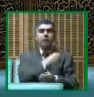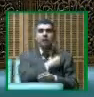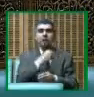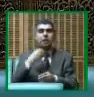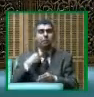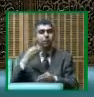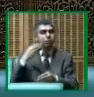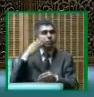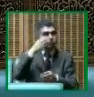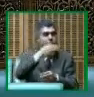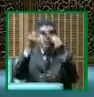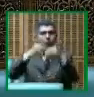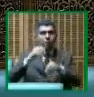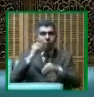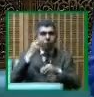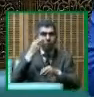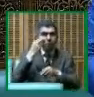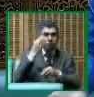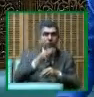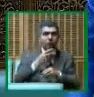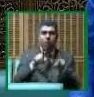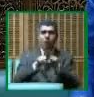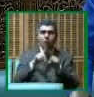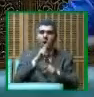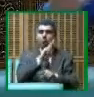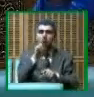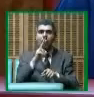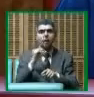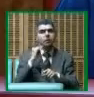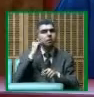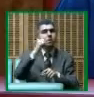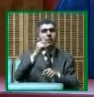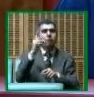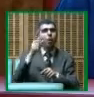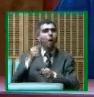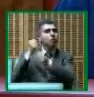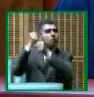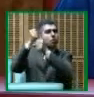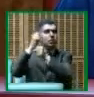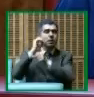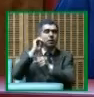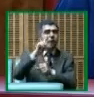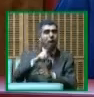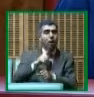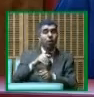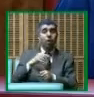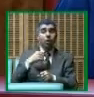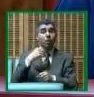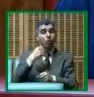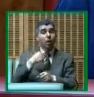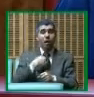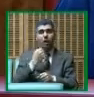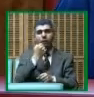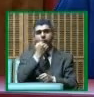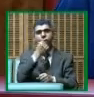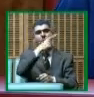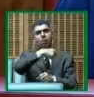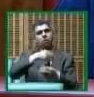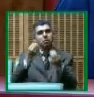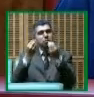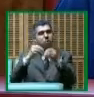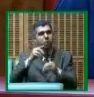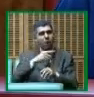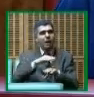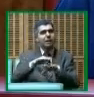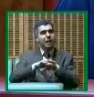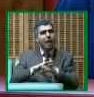ولا جيتي. وهادشي كيديروا غير سيدنا، شفتوا سيدنا من الصاله مشى لتما، مشى لزارزار المضرين، مشى للسبيطارات، وفين